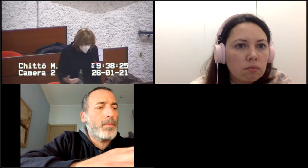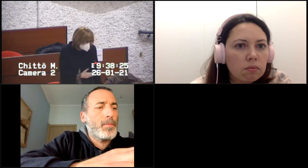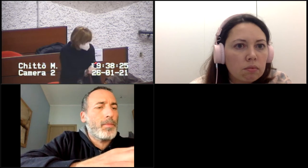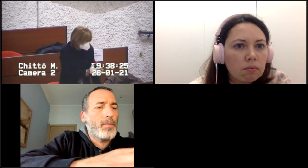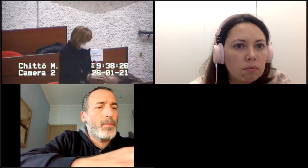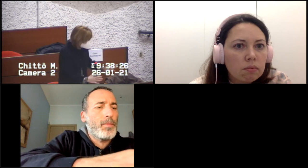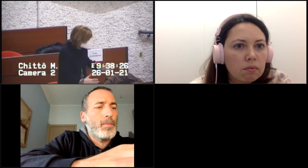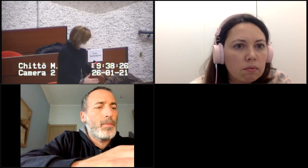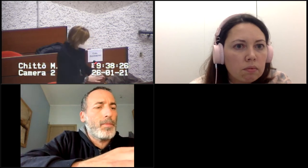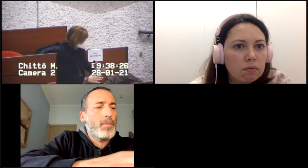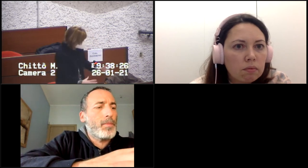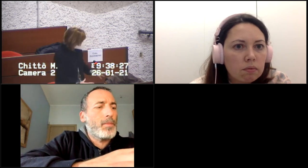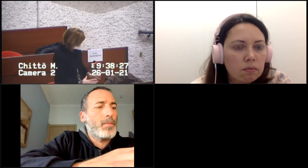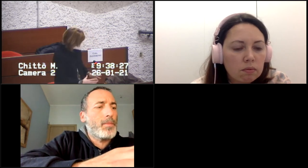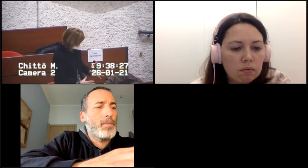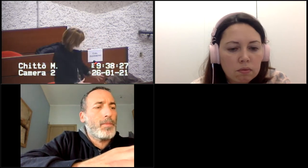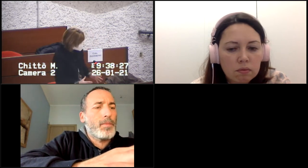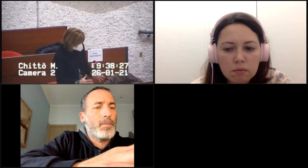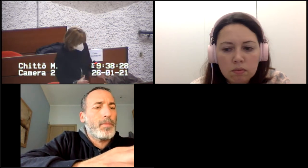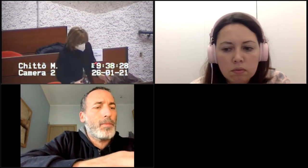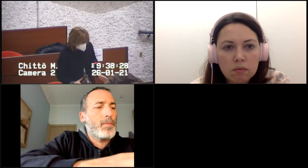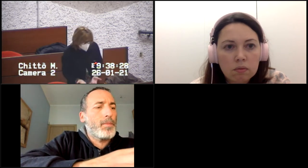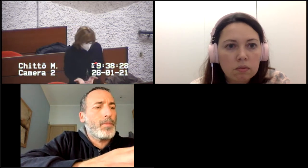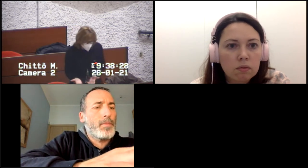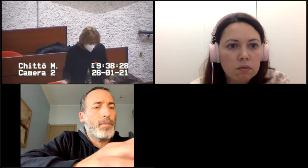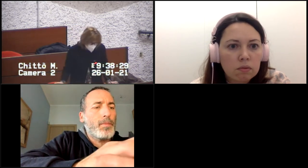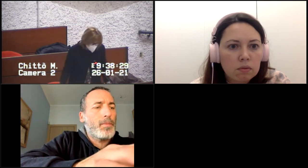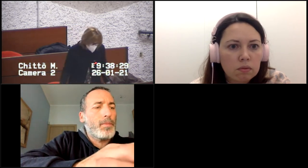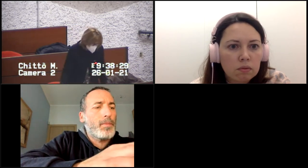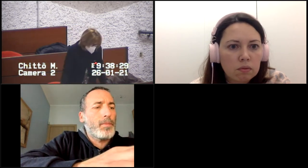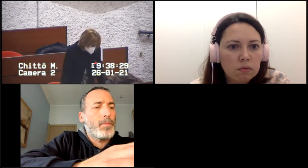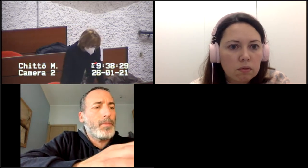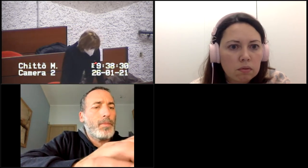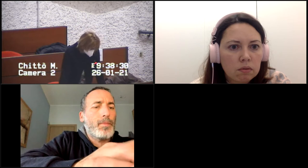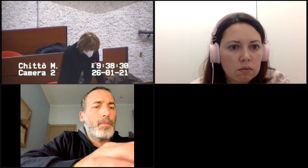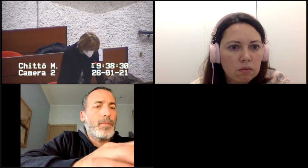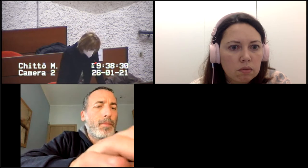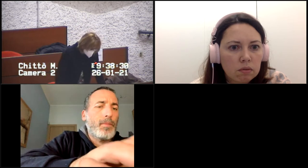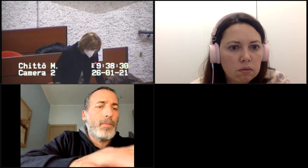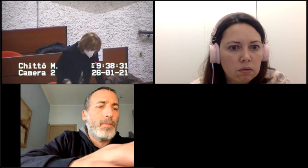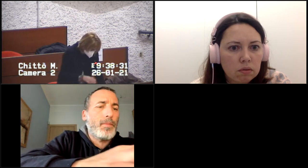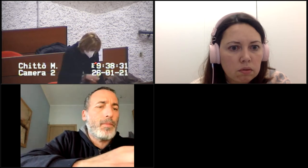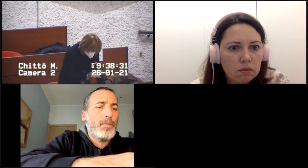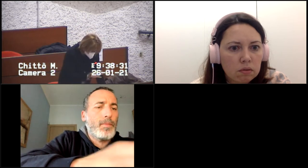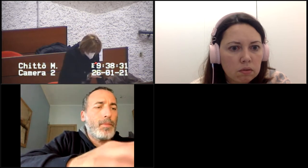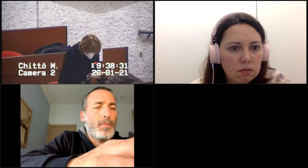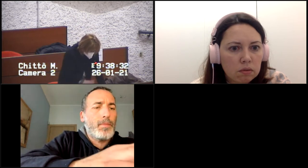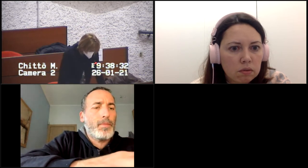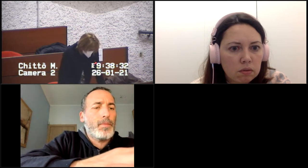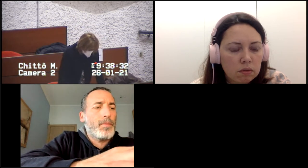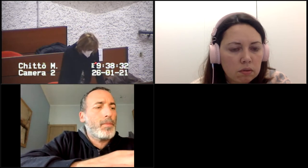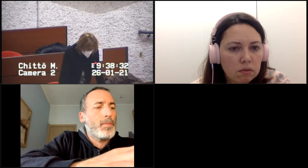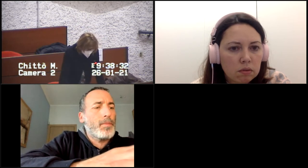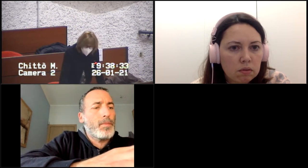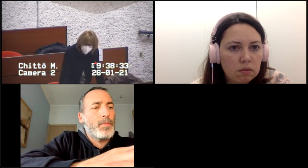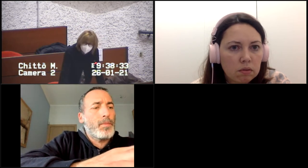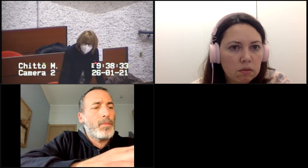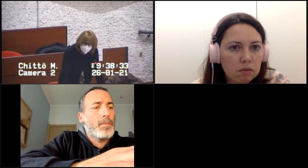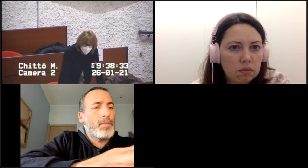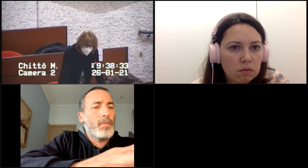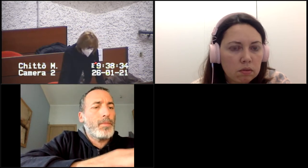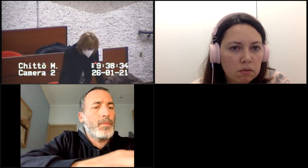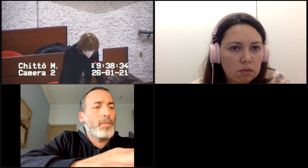poi, quindi tutta questa è la parte, diciamo, attenzione ambientale, poi c'è invece tutta la parte di attenzione alla legalità, alla sicurezza dei cantieri, soprattutto